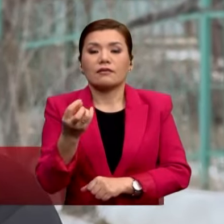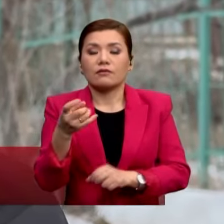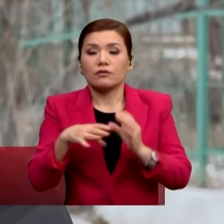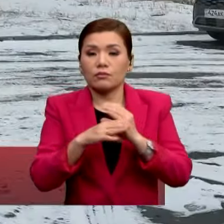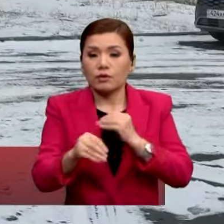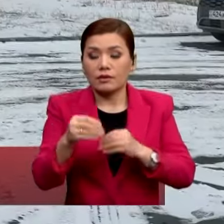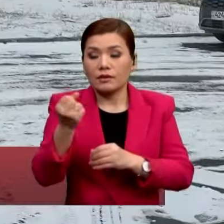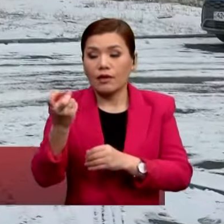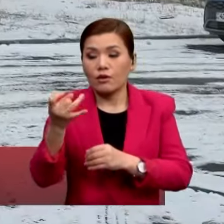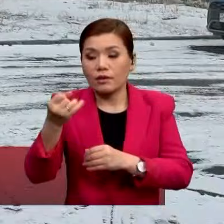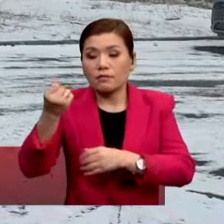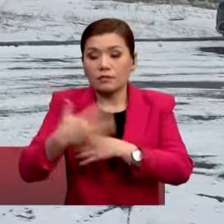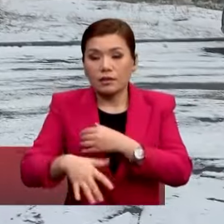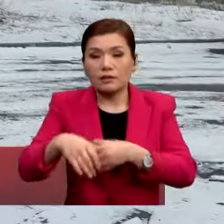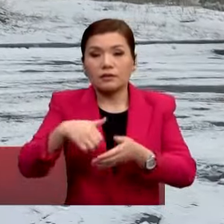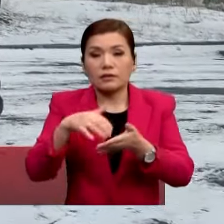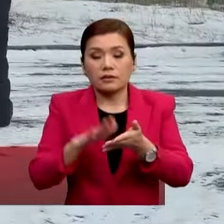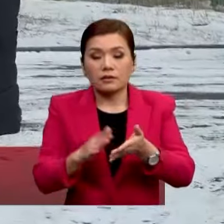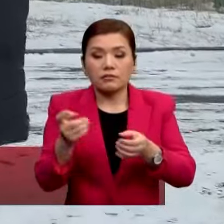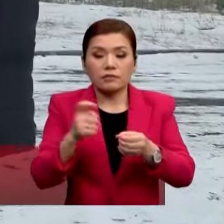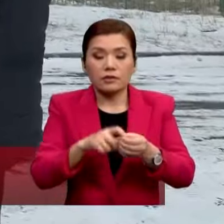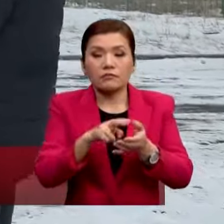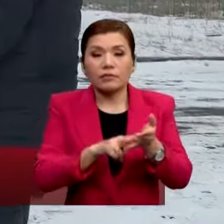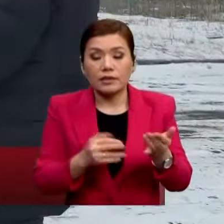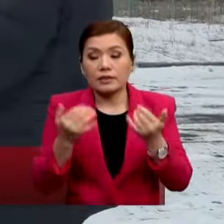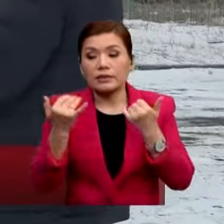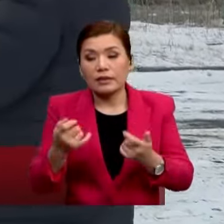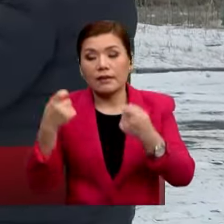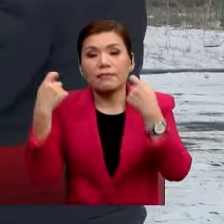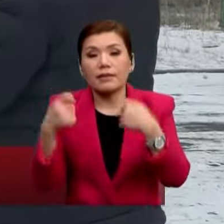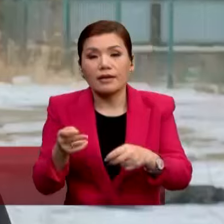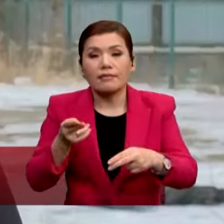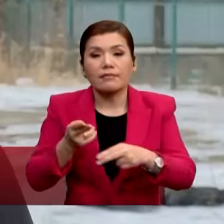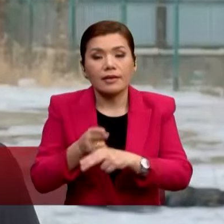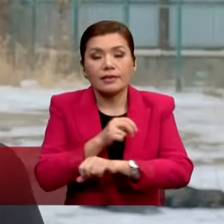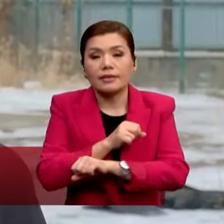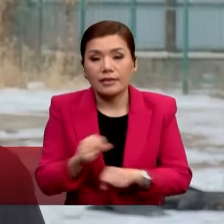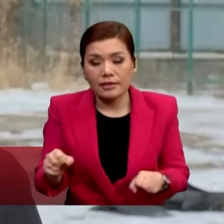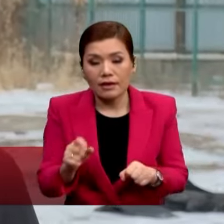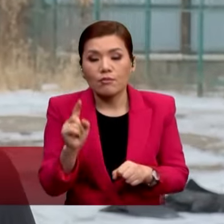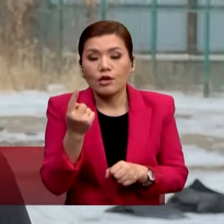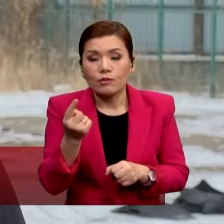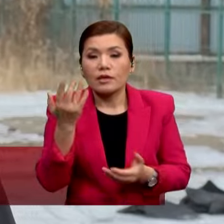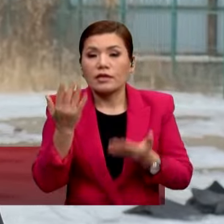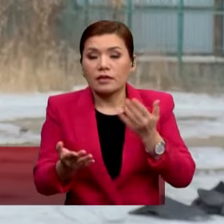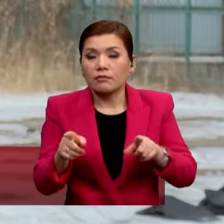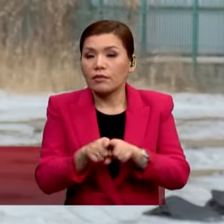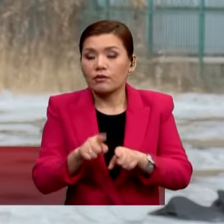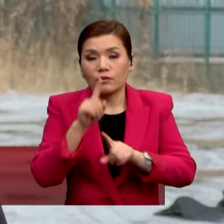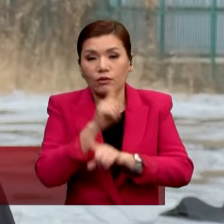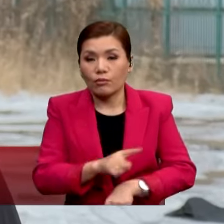дейін Toyota орталығының атына тіркеліп тұрса, темір тұлпарды қазір сатуға кедергі болмау қажет дейді. Егер олай болған